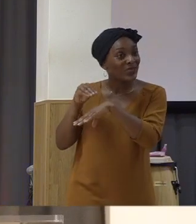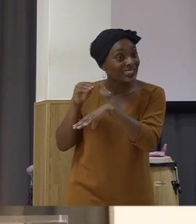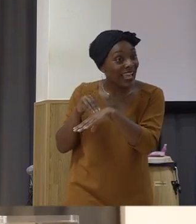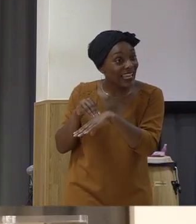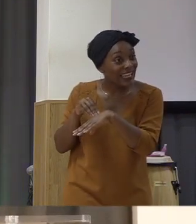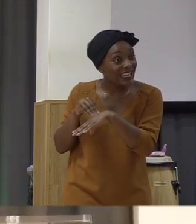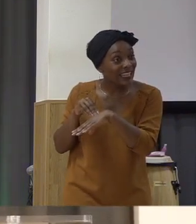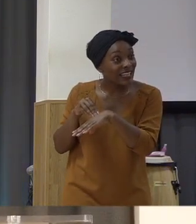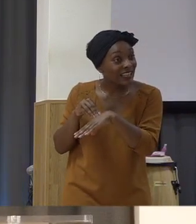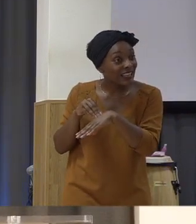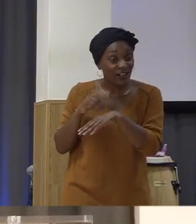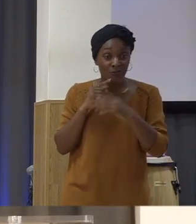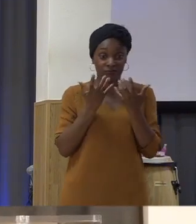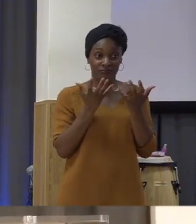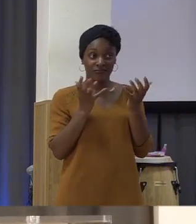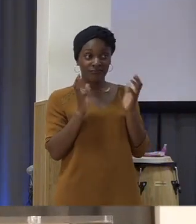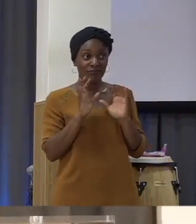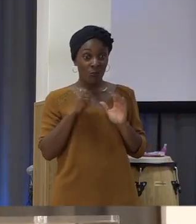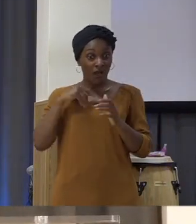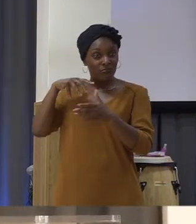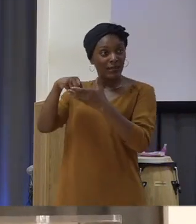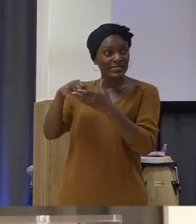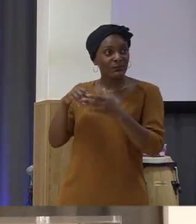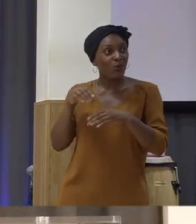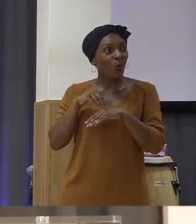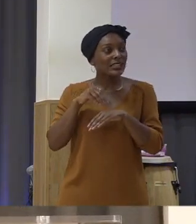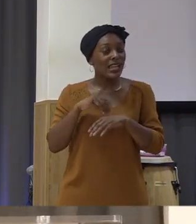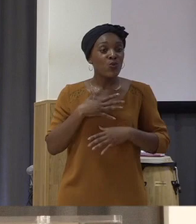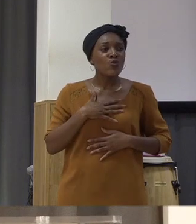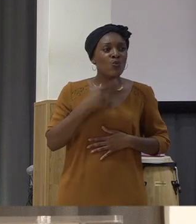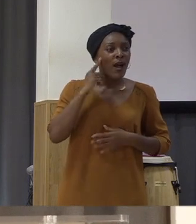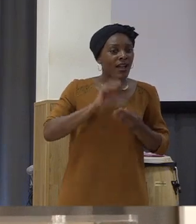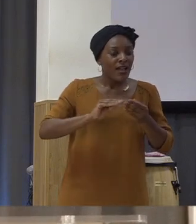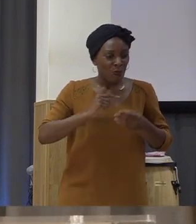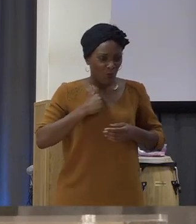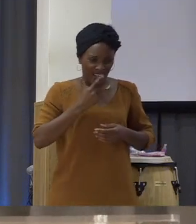Pouh, ça fait quand même quelque chose. On se dit, oh là là, est-ce que c'est fait pour moi, ça?